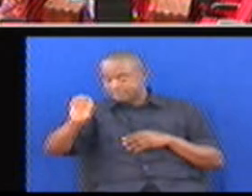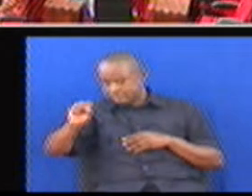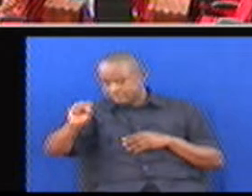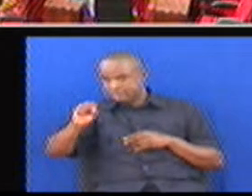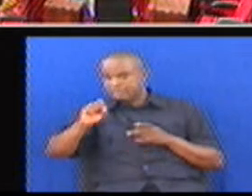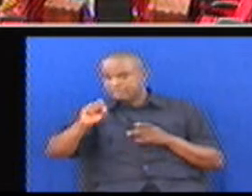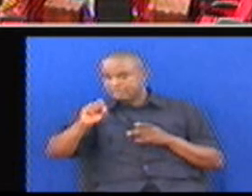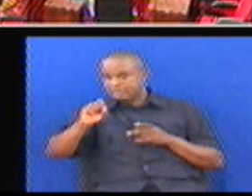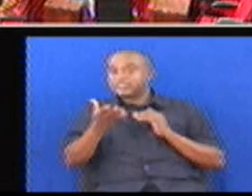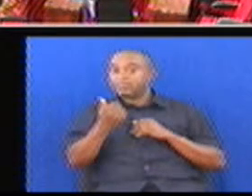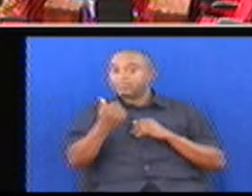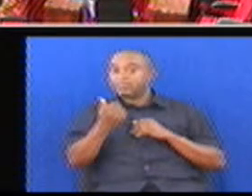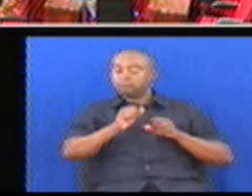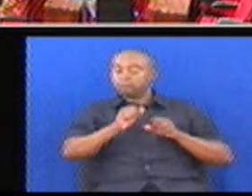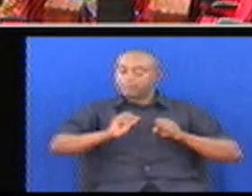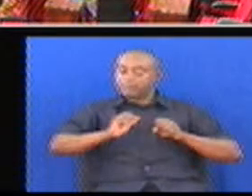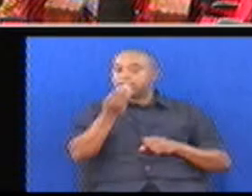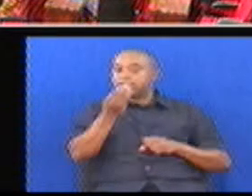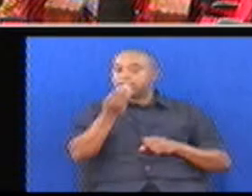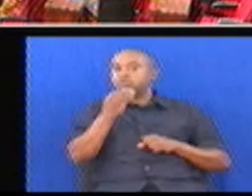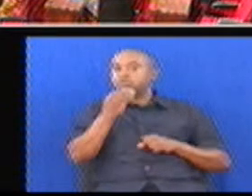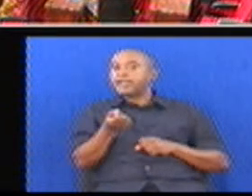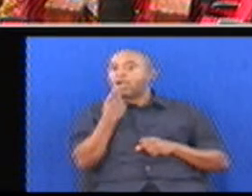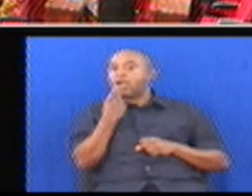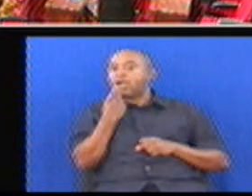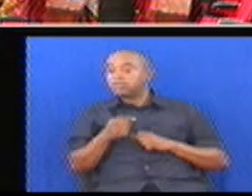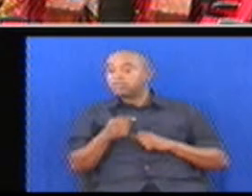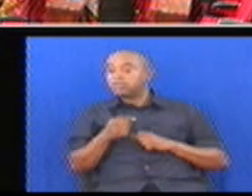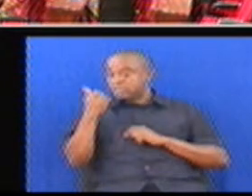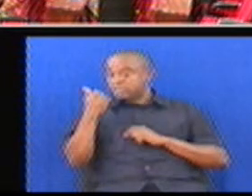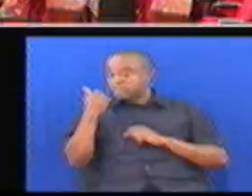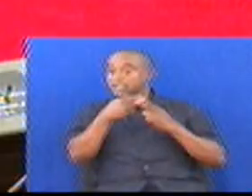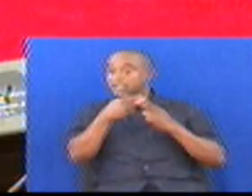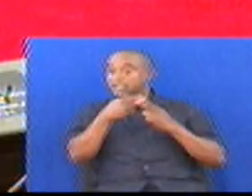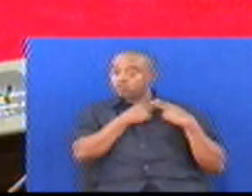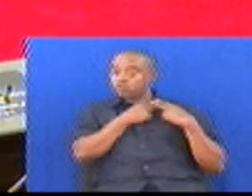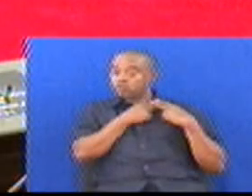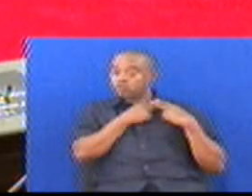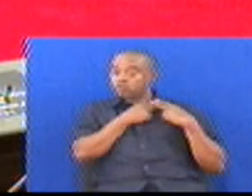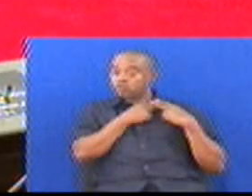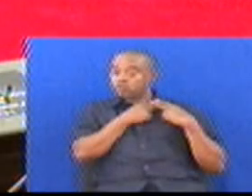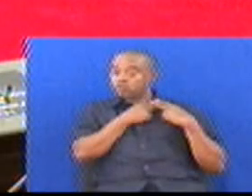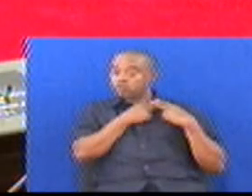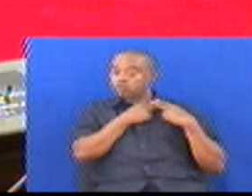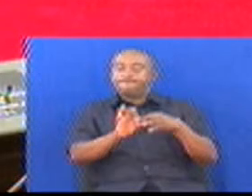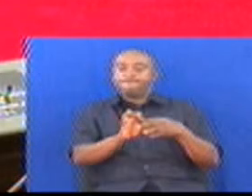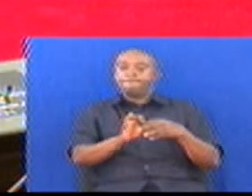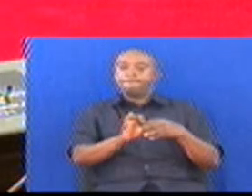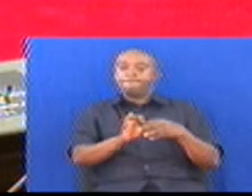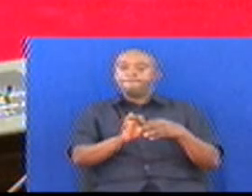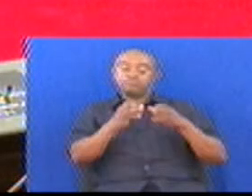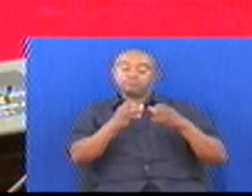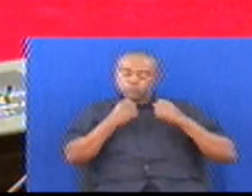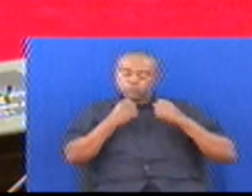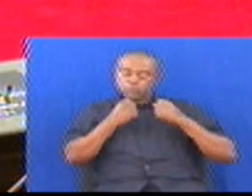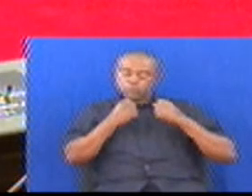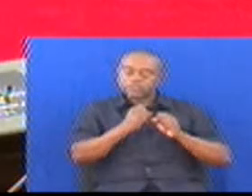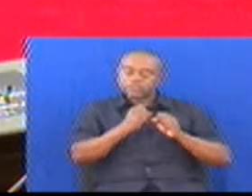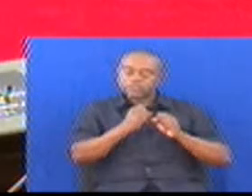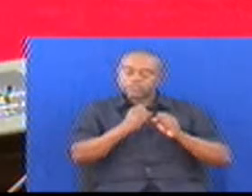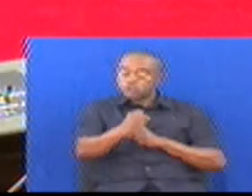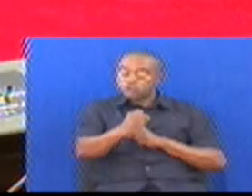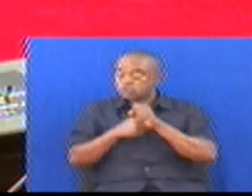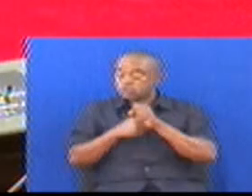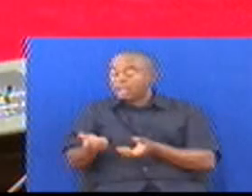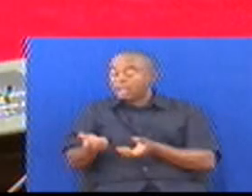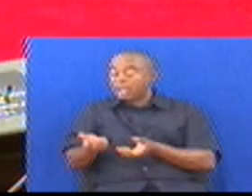mamlaka ya chakula na dawa, ambazo zilikuwa na majukumu yanayoingiliana. Utekelezaji wa hatua hizo umewezesha mazingira ya